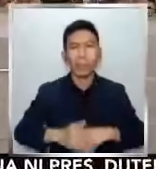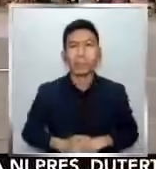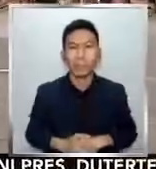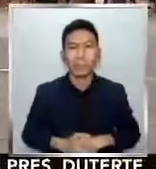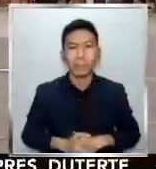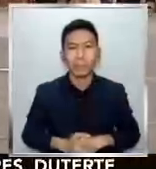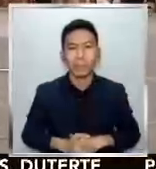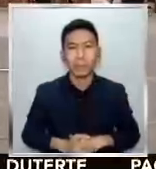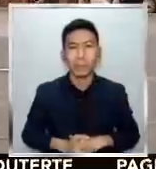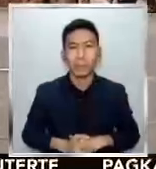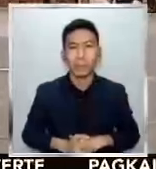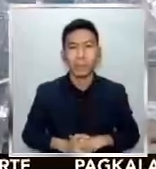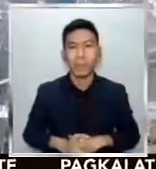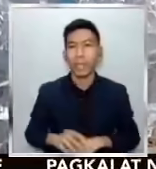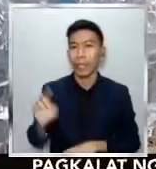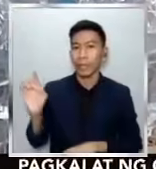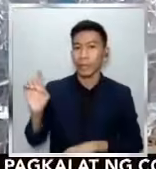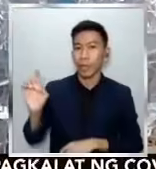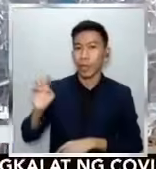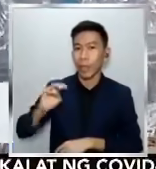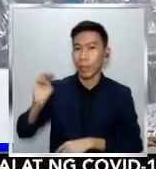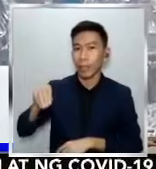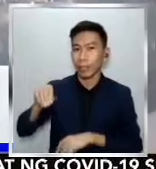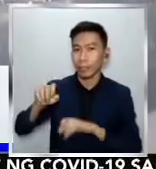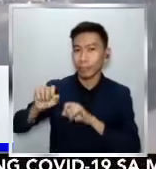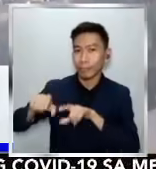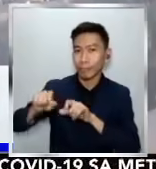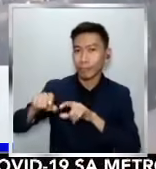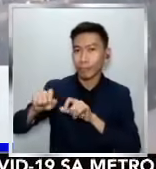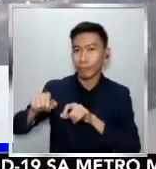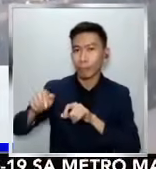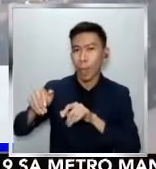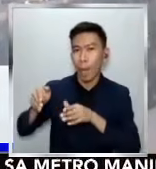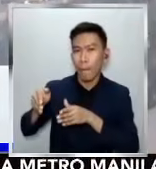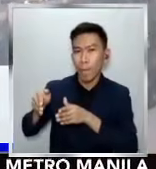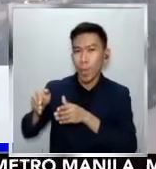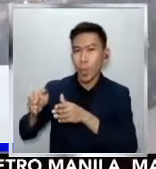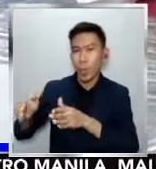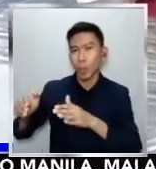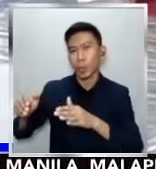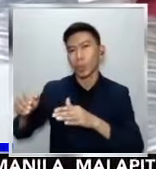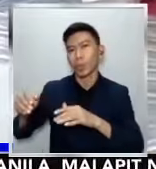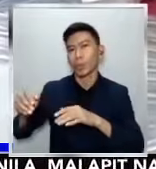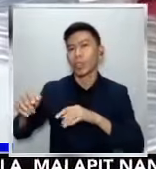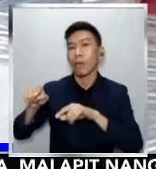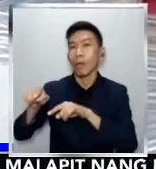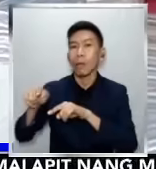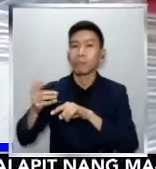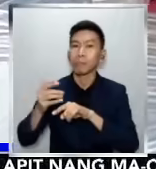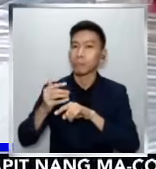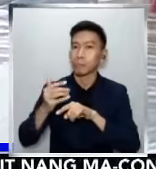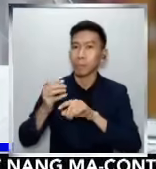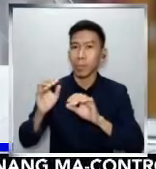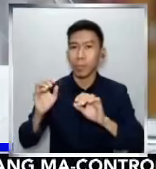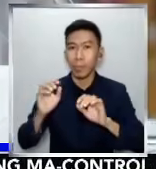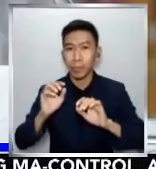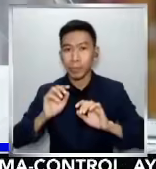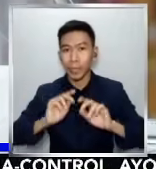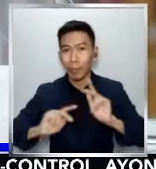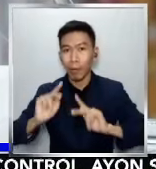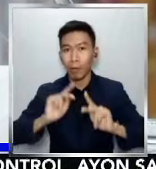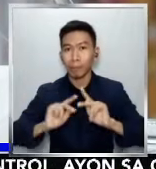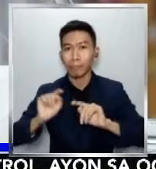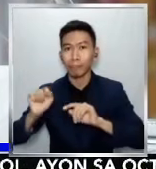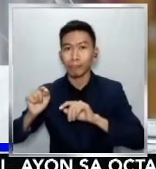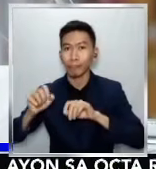Sa Divisoria sa Maynila kung saan maraming nagbebenta ng face shield, hindi na raw kumukuha ng maramihan ang mga nagtitinda. Wala pa